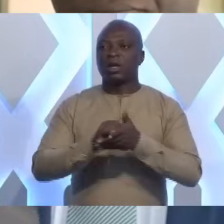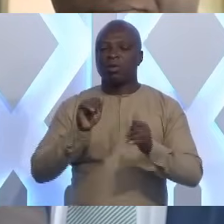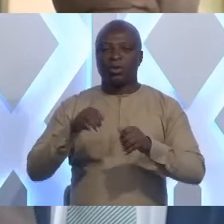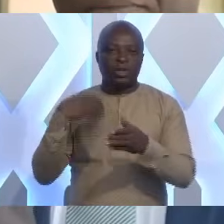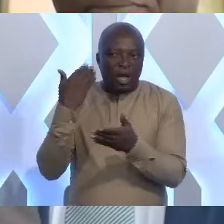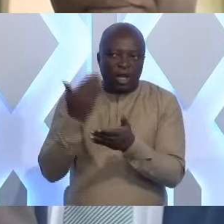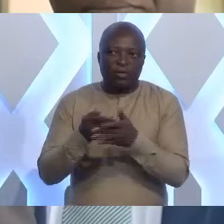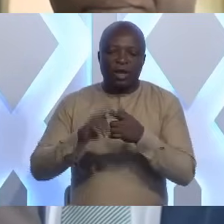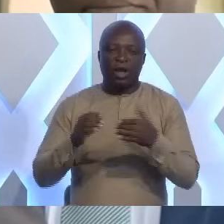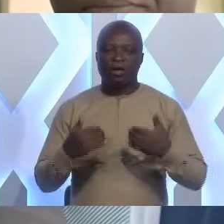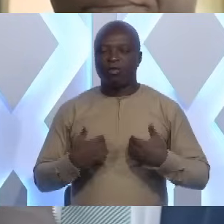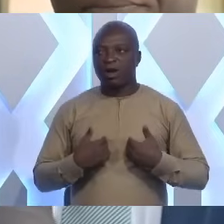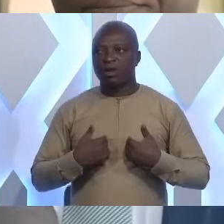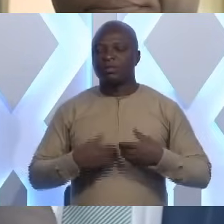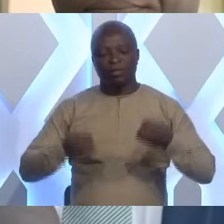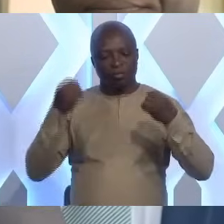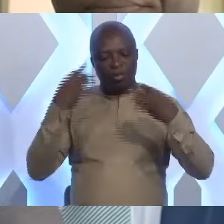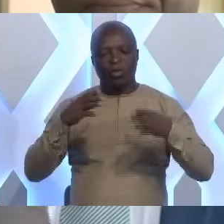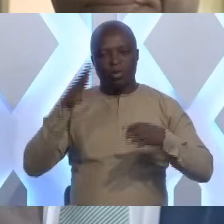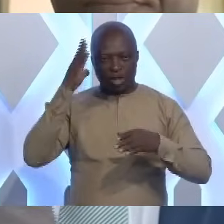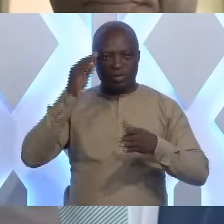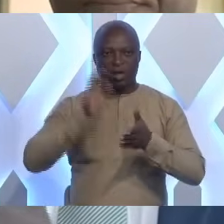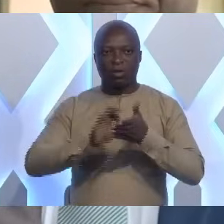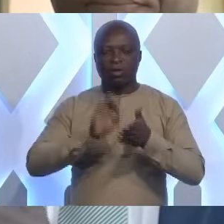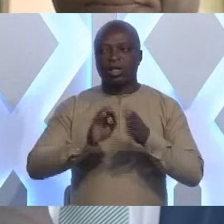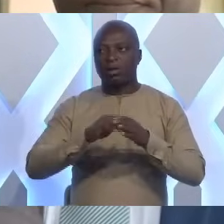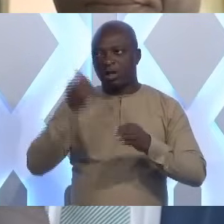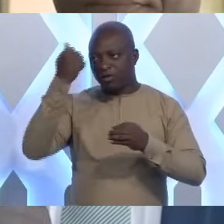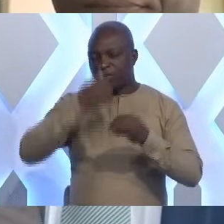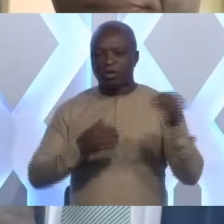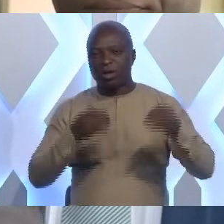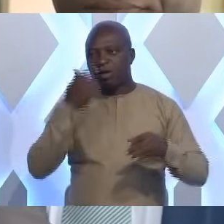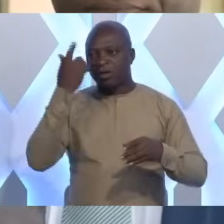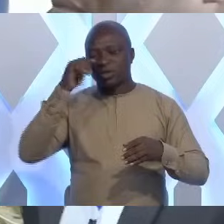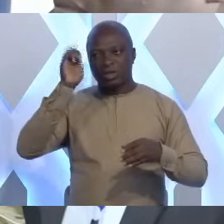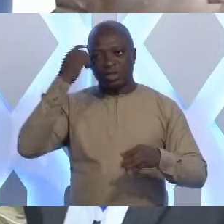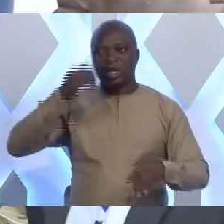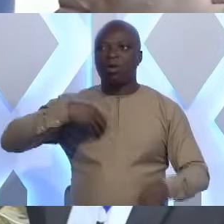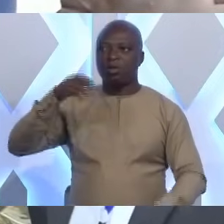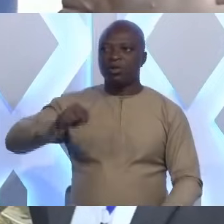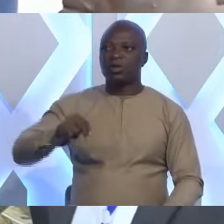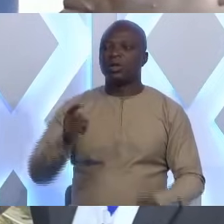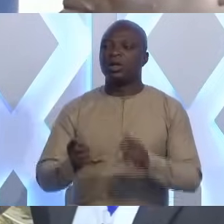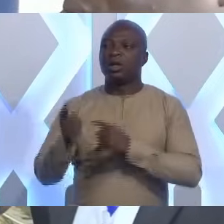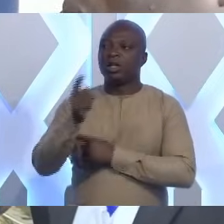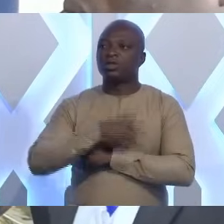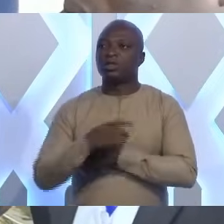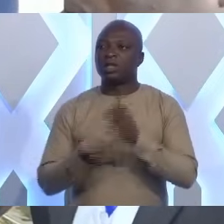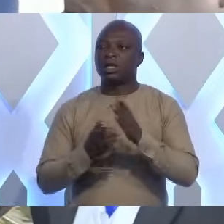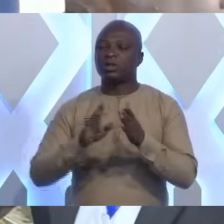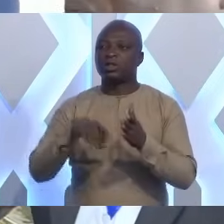à avoir beaucoup d'experts comptables dans la sous-région, puisque nos États en ont besoin. Les journées techniques du